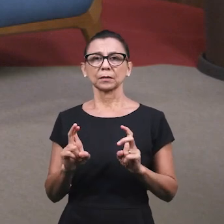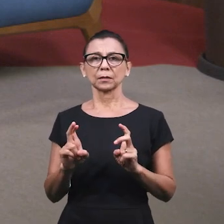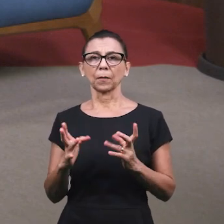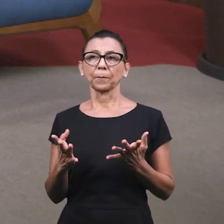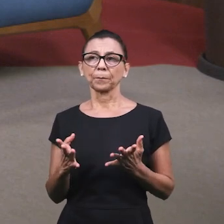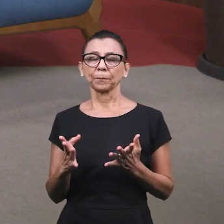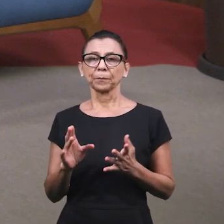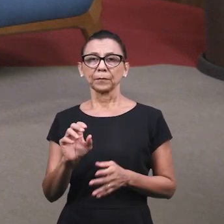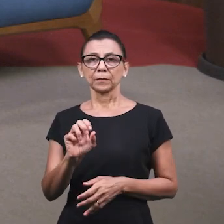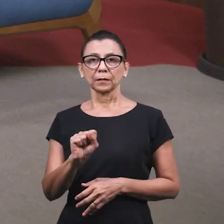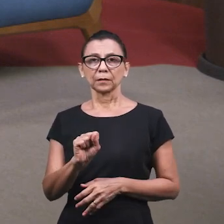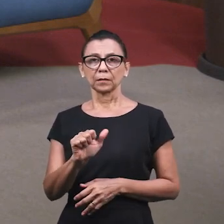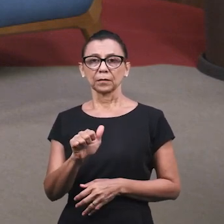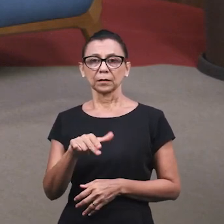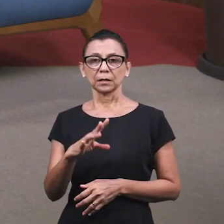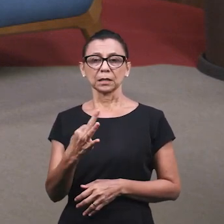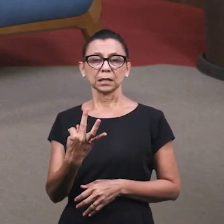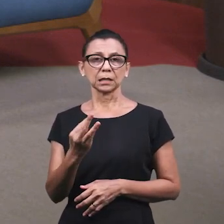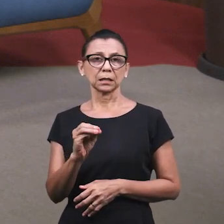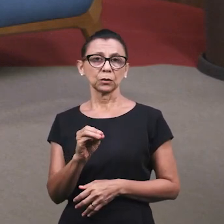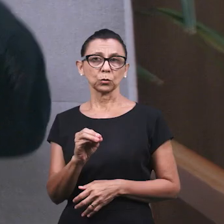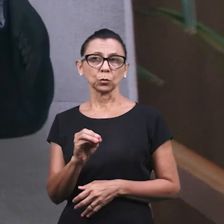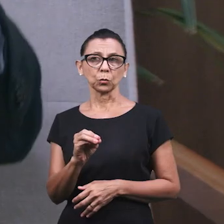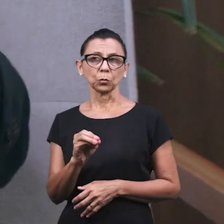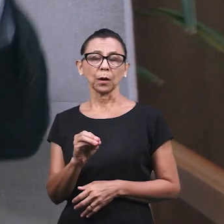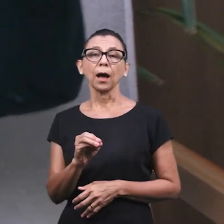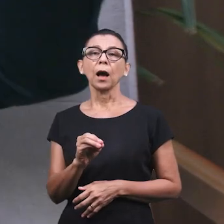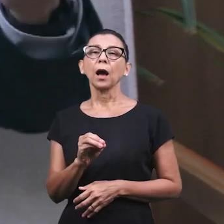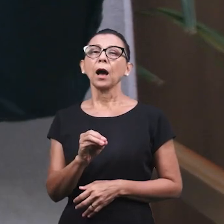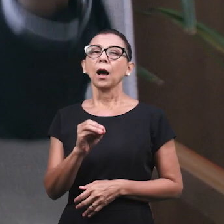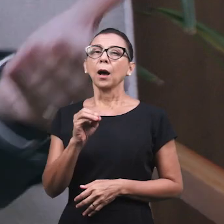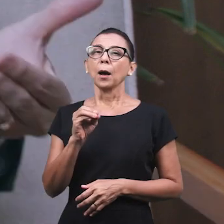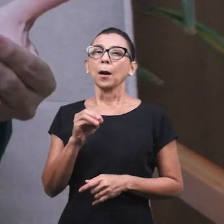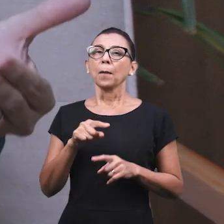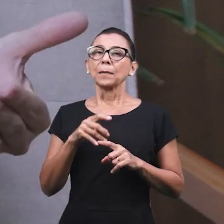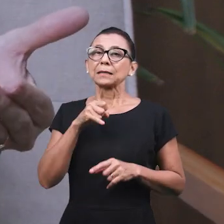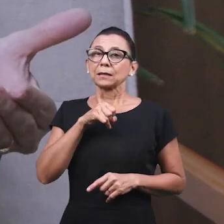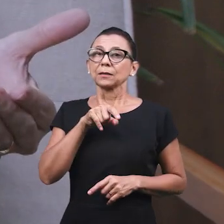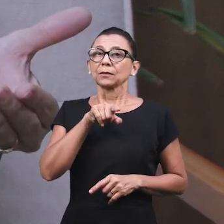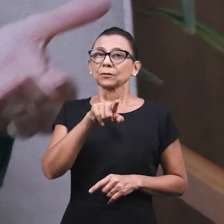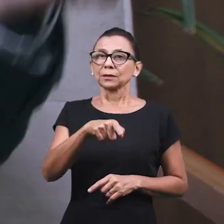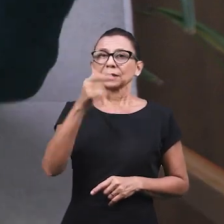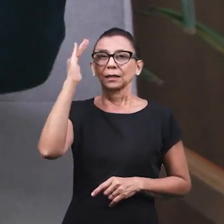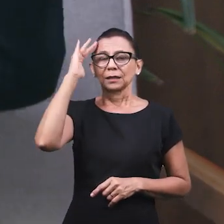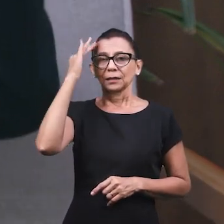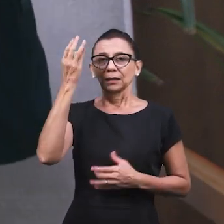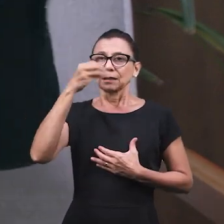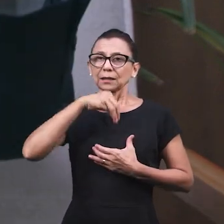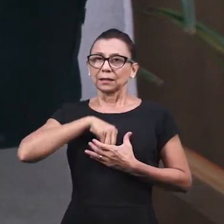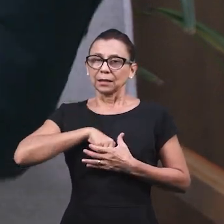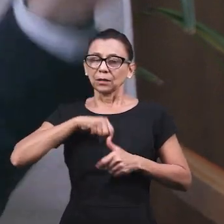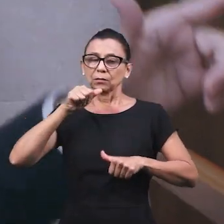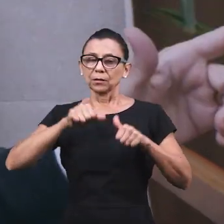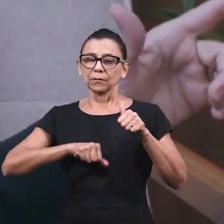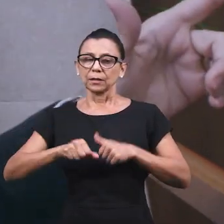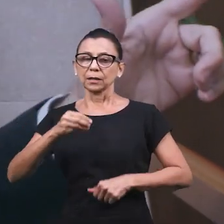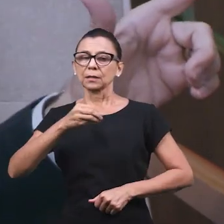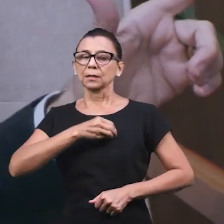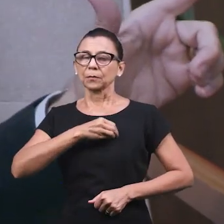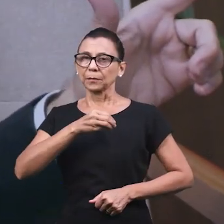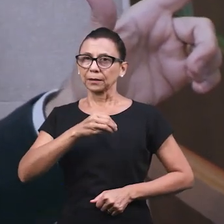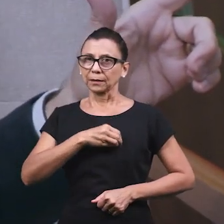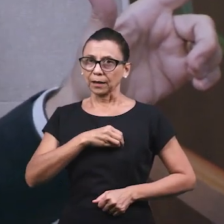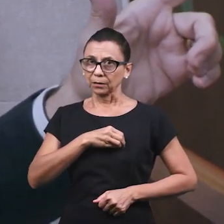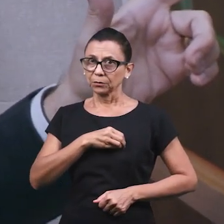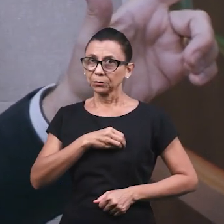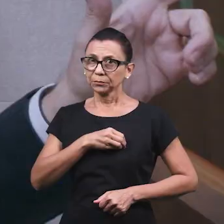s'identifier avec ce mot saint. Une fois que la personne se reconnaît comme pécheur, il vient être justifié par le